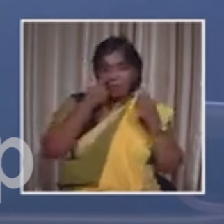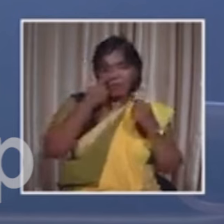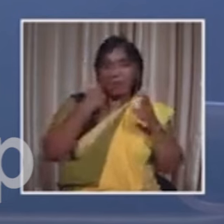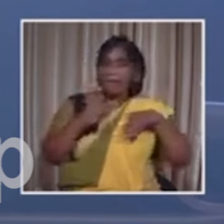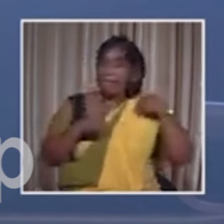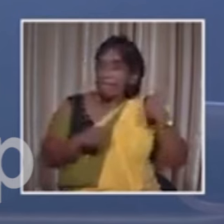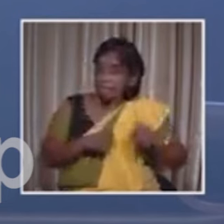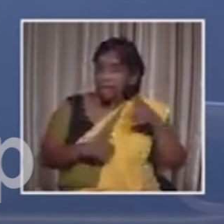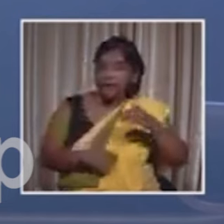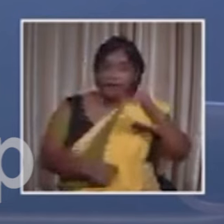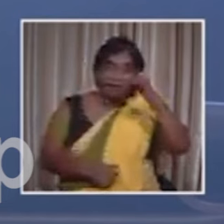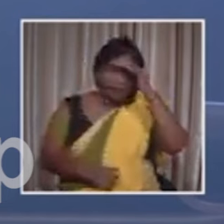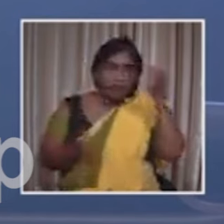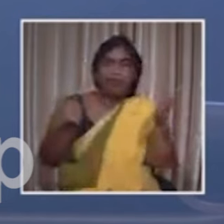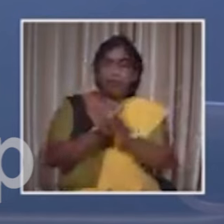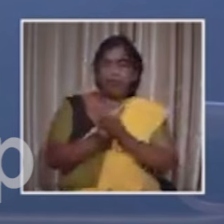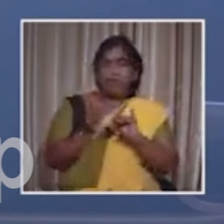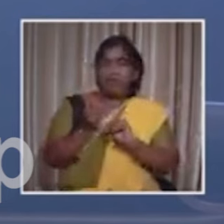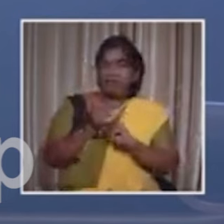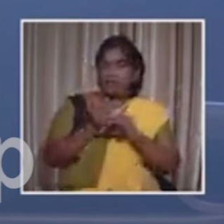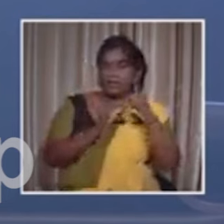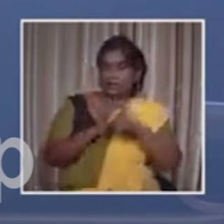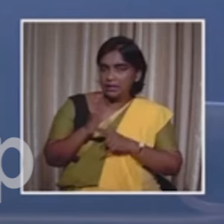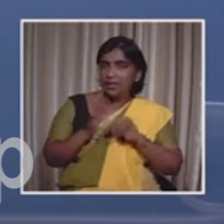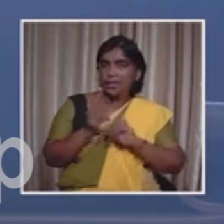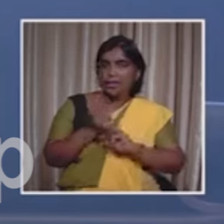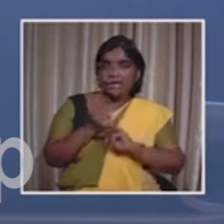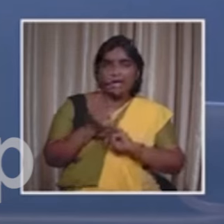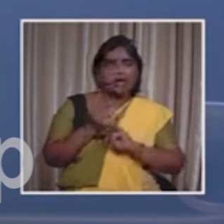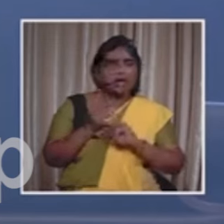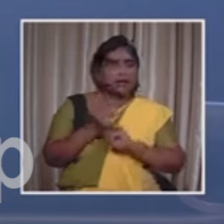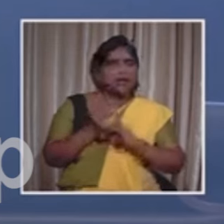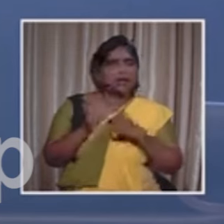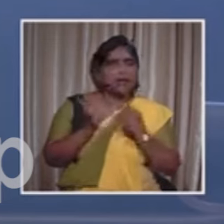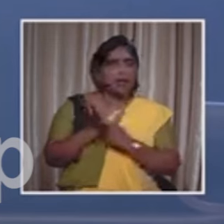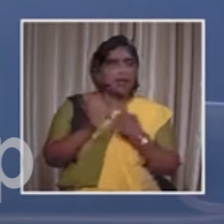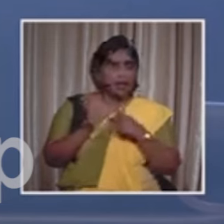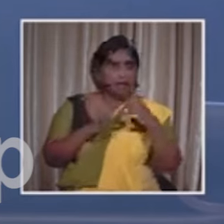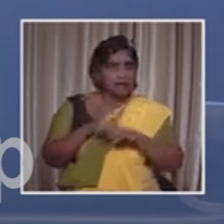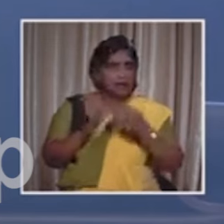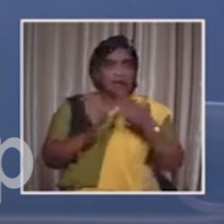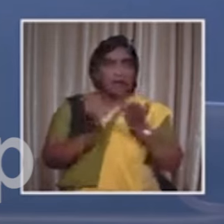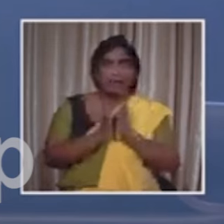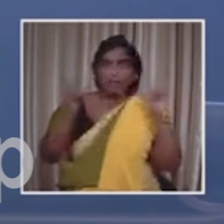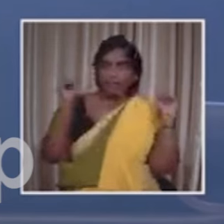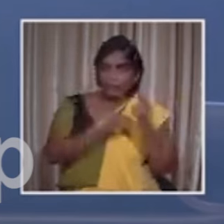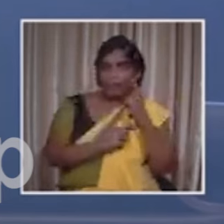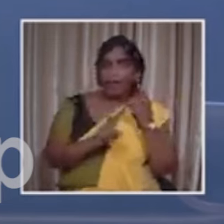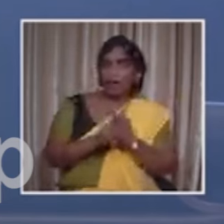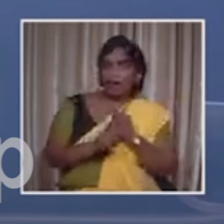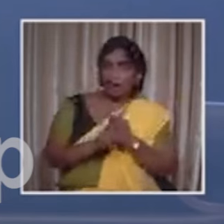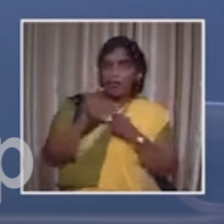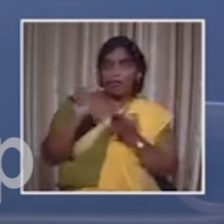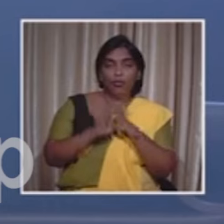ප්‍රධානම නායකයෝ එක්ක හිටියා සාරා ජෙස්මින්. සාරා ජෙස්මින් අද වෙනකොට ඉන්දියාවට පලා ගියා කියලා කලවංචි කුඩියේ